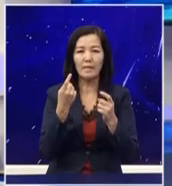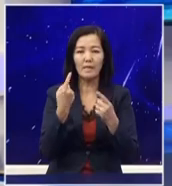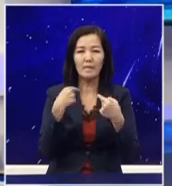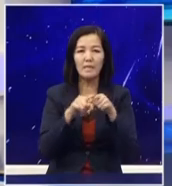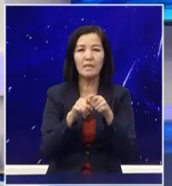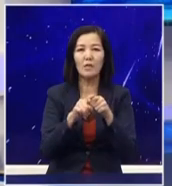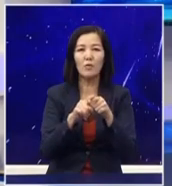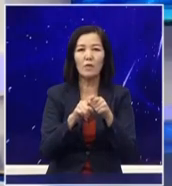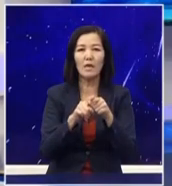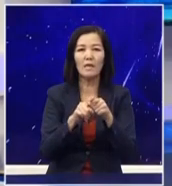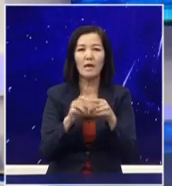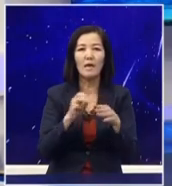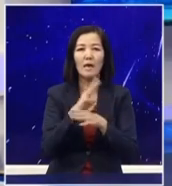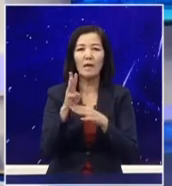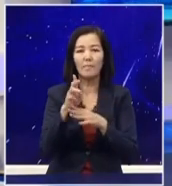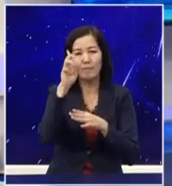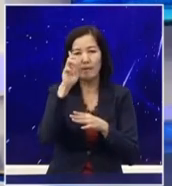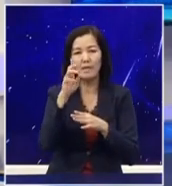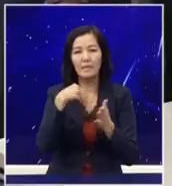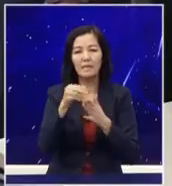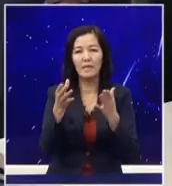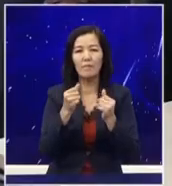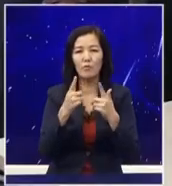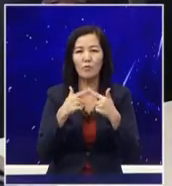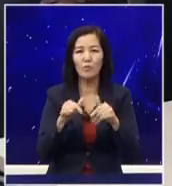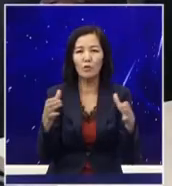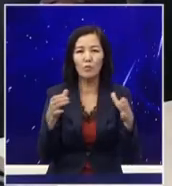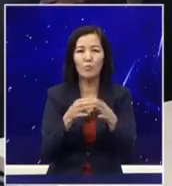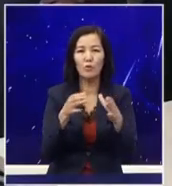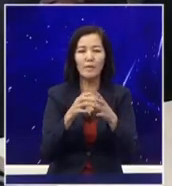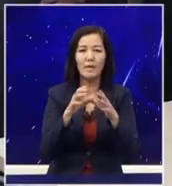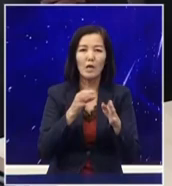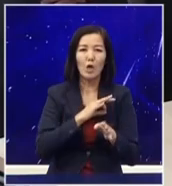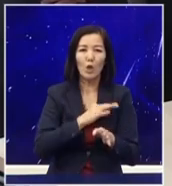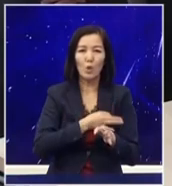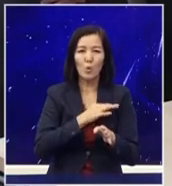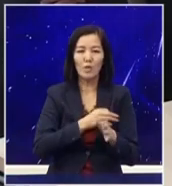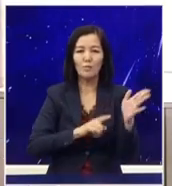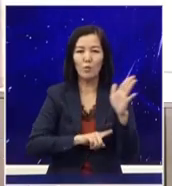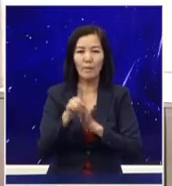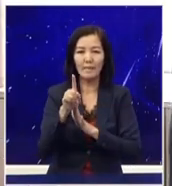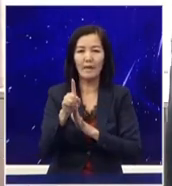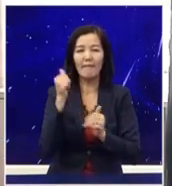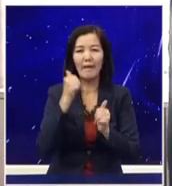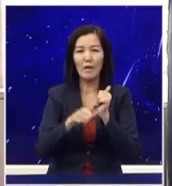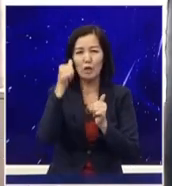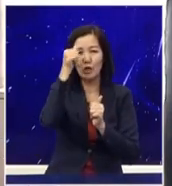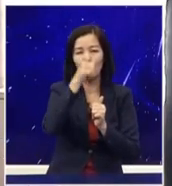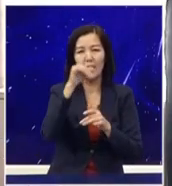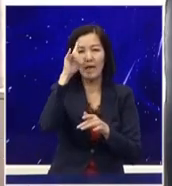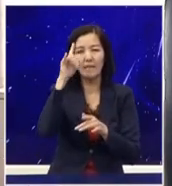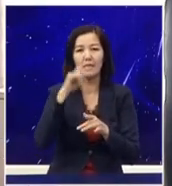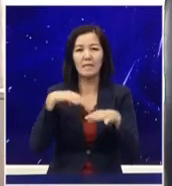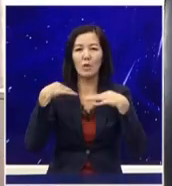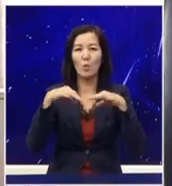акционерлік қоғамы, құқықтық қамтамасыз ету және мемлекеттік сатып алуды ұйымдастыру бөлімінің заңгері болып бастаған. Әр жылдары Қазақстан